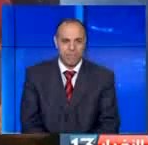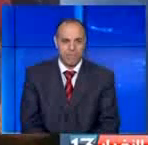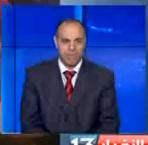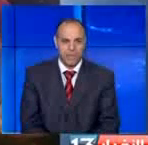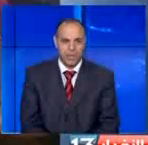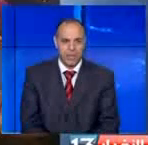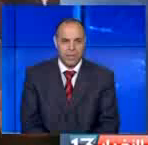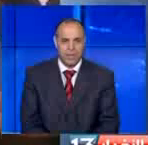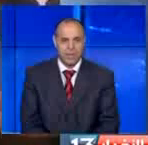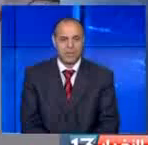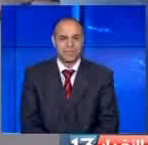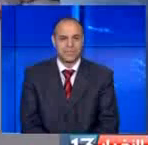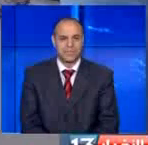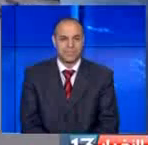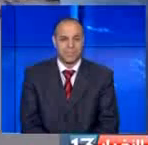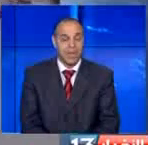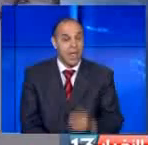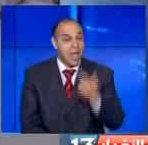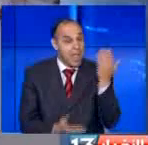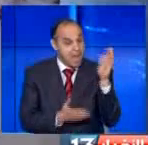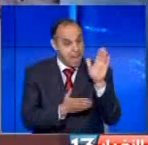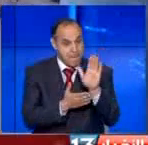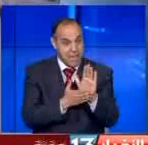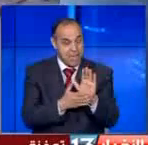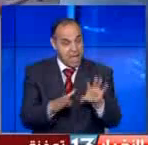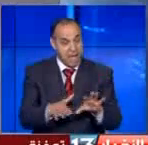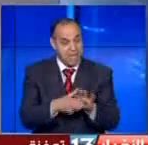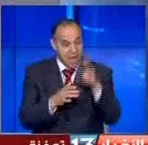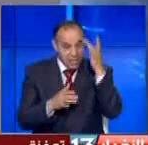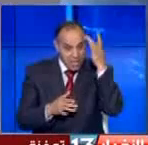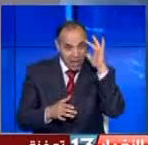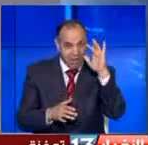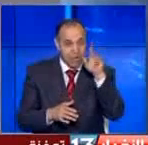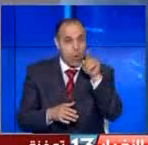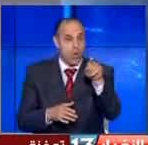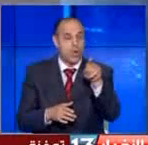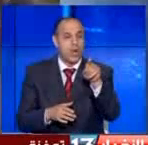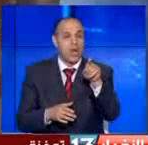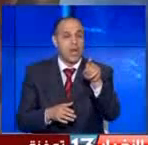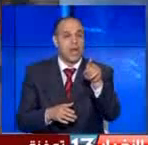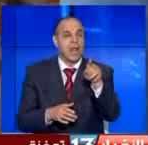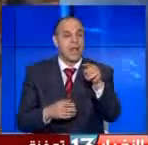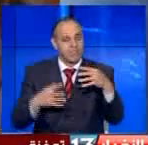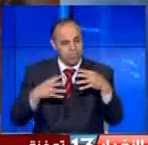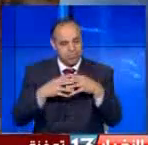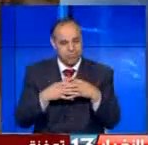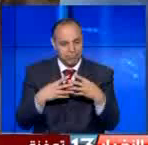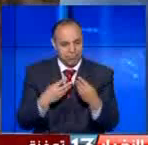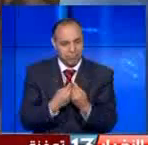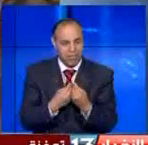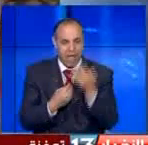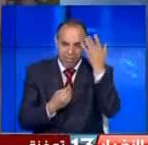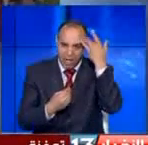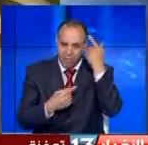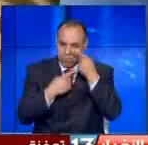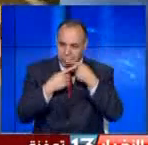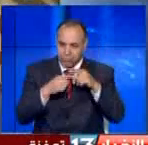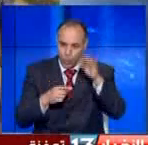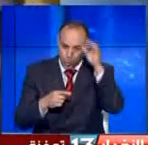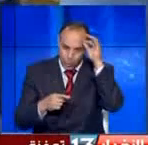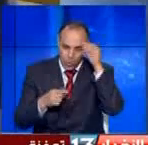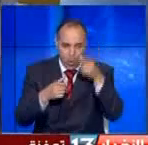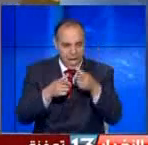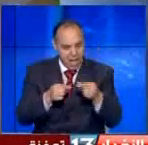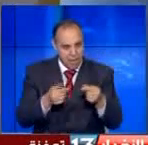الشهيد عن البنين. كما مثلت هذه التظاهرة الثقافية مناسبة لتمازج والتقاء عديد الثقافات من تونس